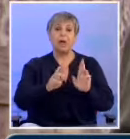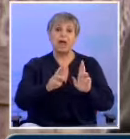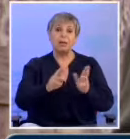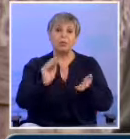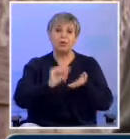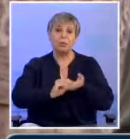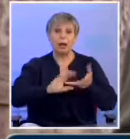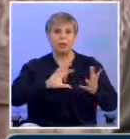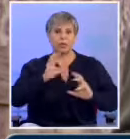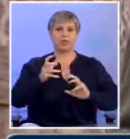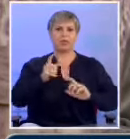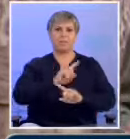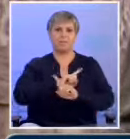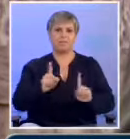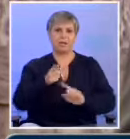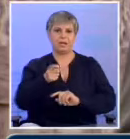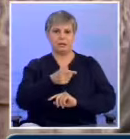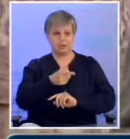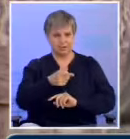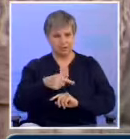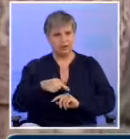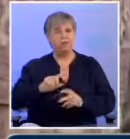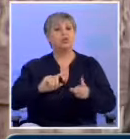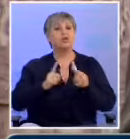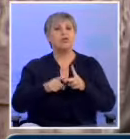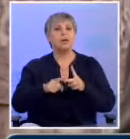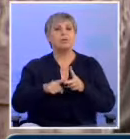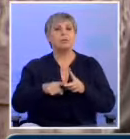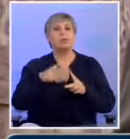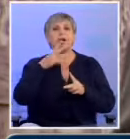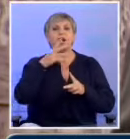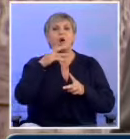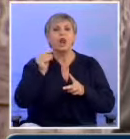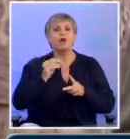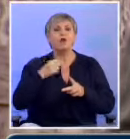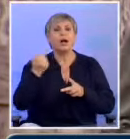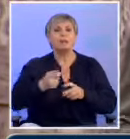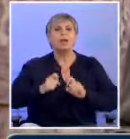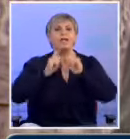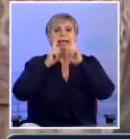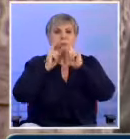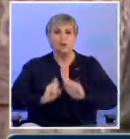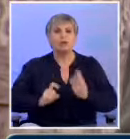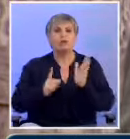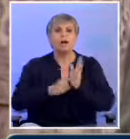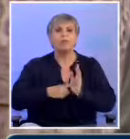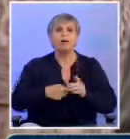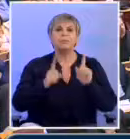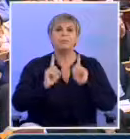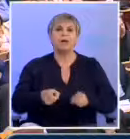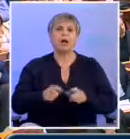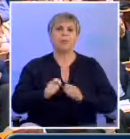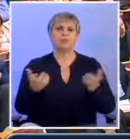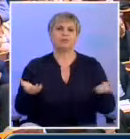τοποθέτησή μου για δεύτερη φορά και για δεύτερο λόγο ότι εισάγεται μεταξύ των προαπαιτουμένων, δηλαδή εν μέσω μιας κατάστασης ανάγκης